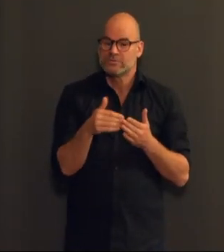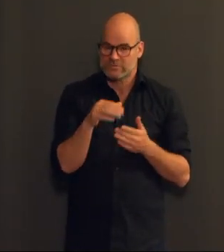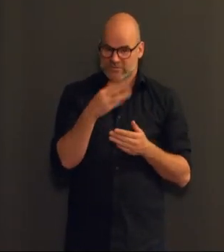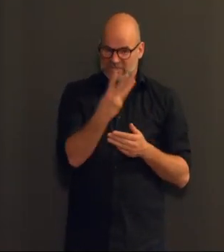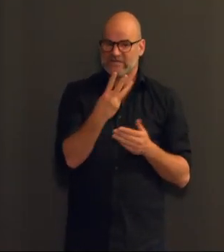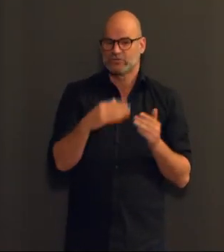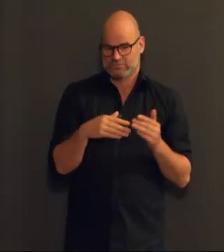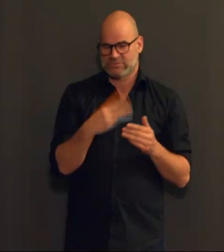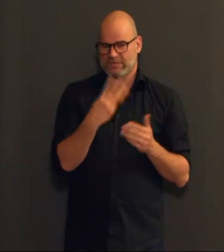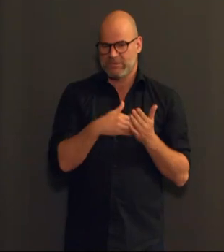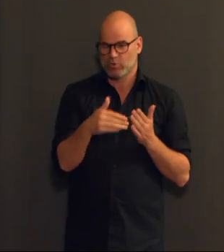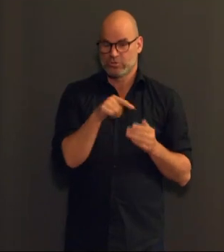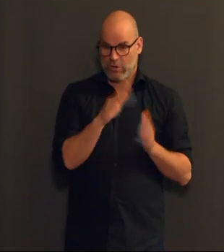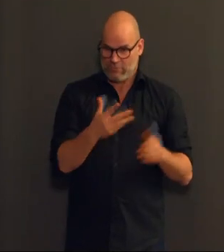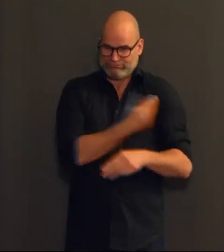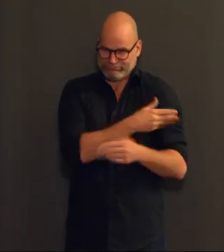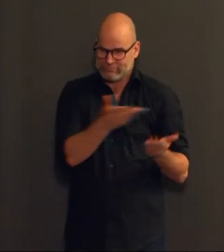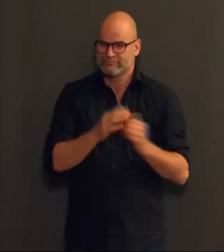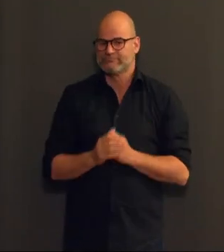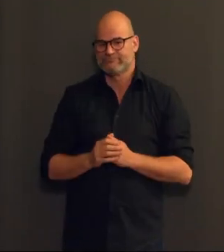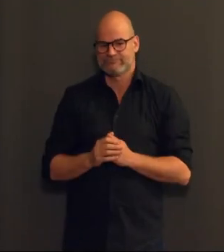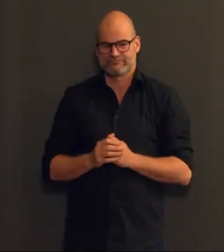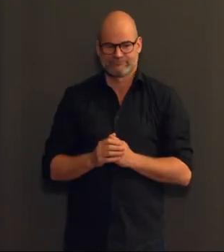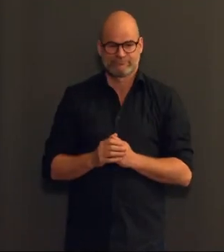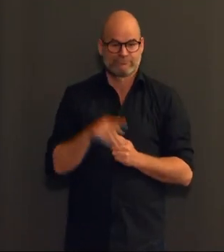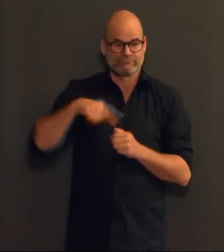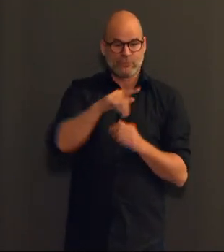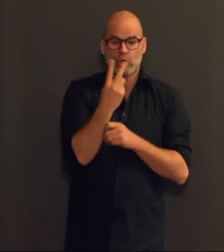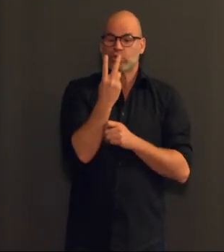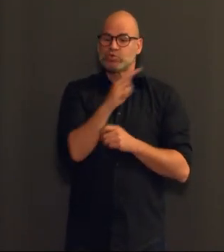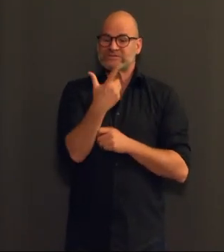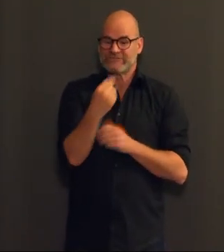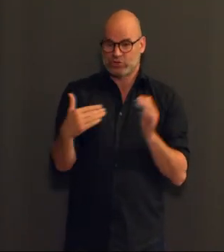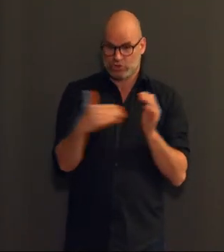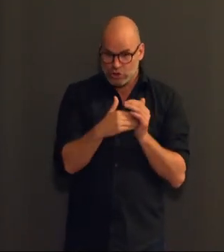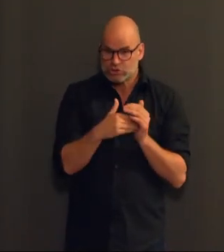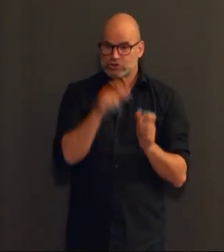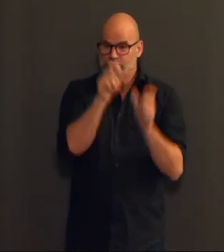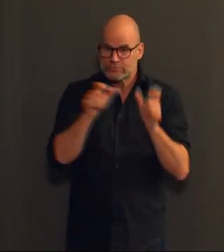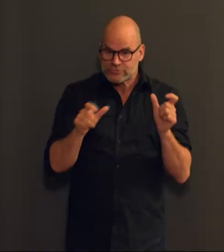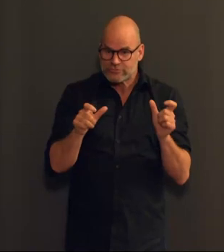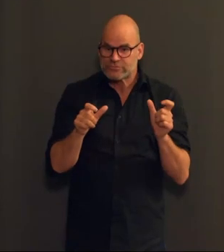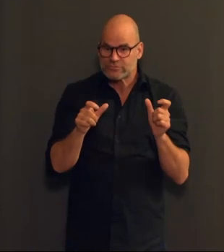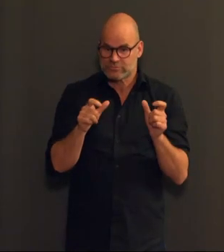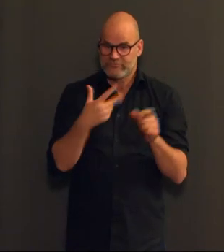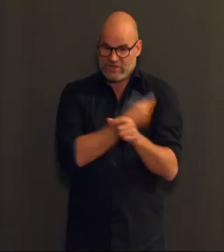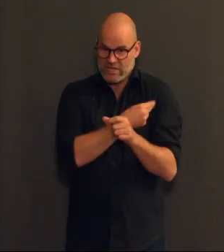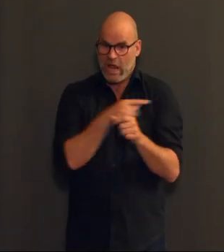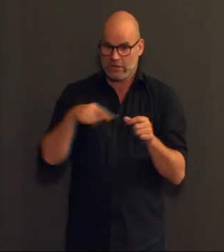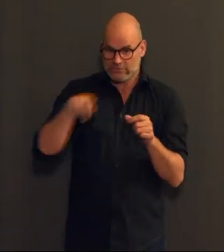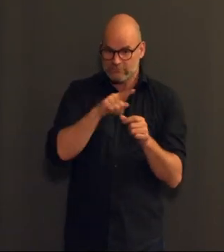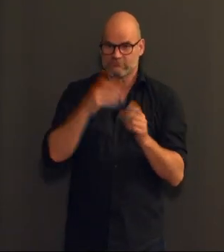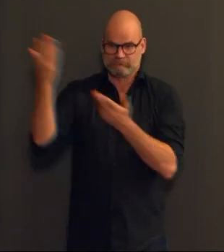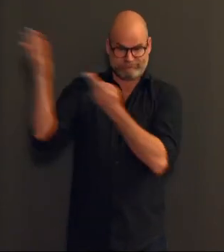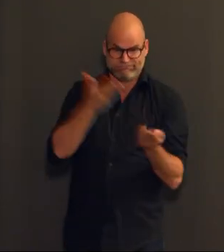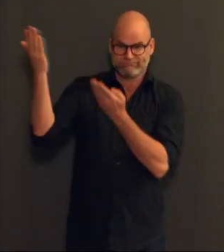Vorige week werden er ongeveer 270.000 vaccins aan België geleverd. Deze week zullen er bijna meer dan